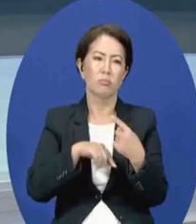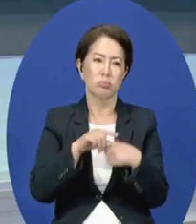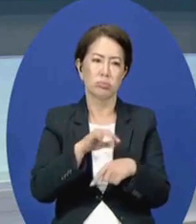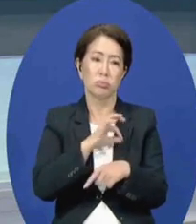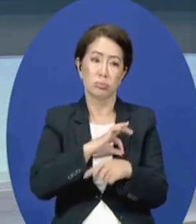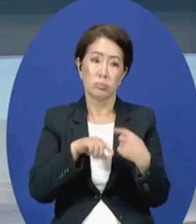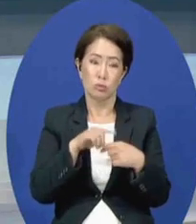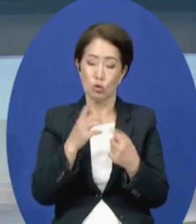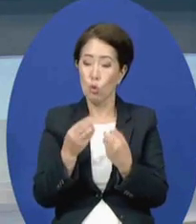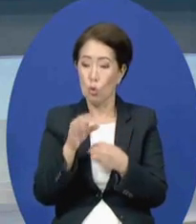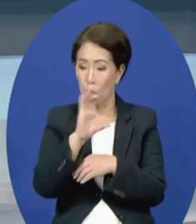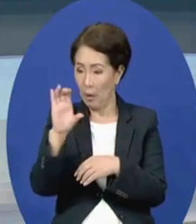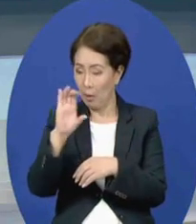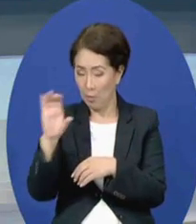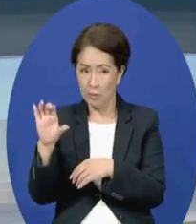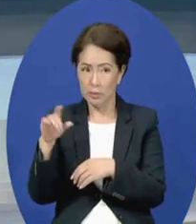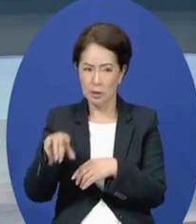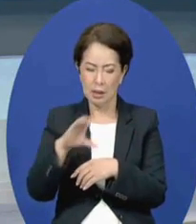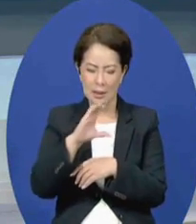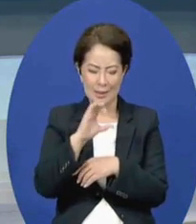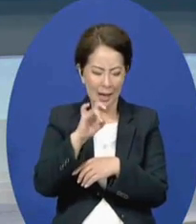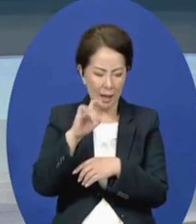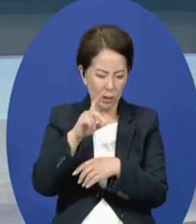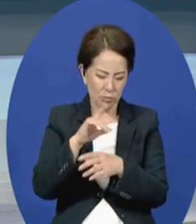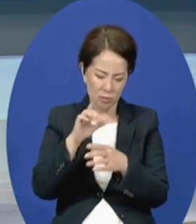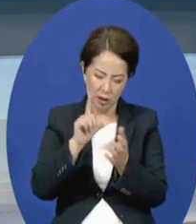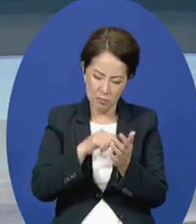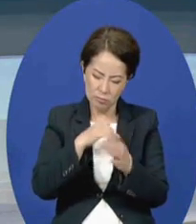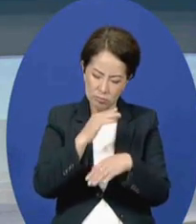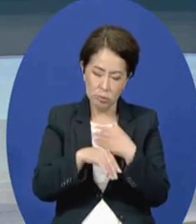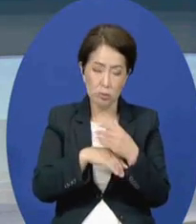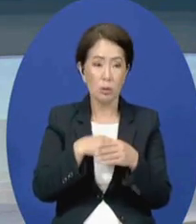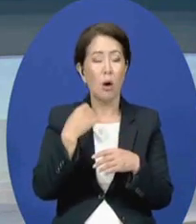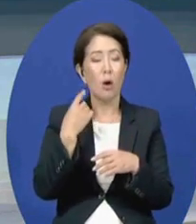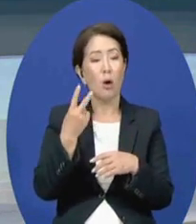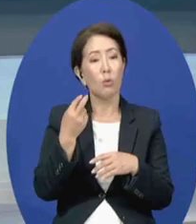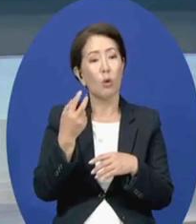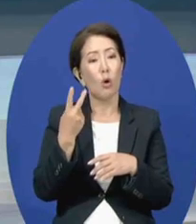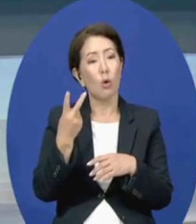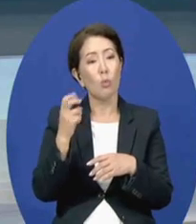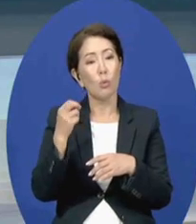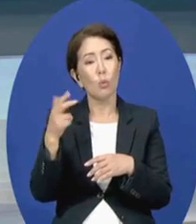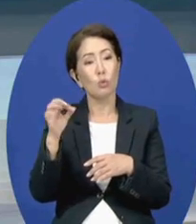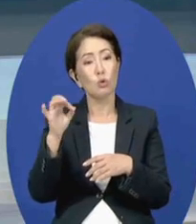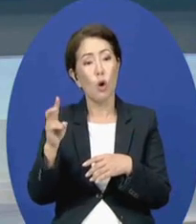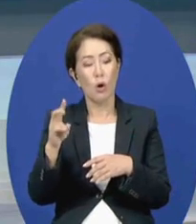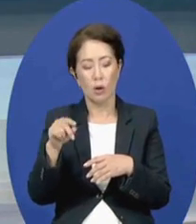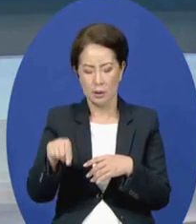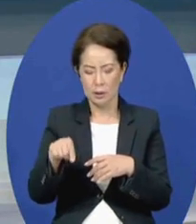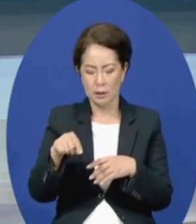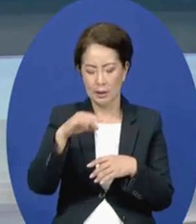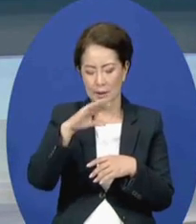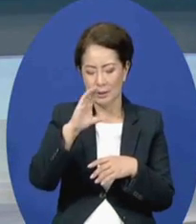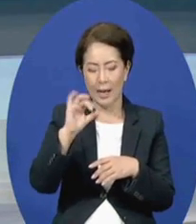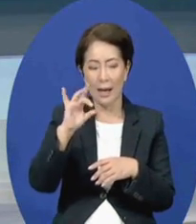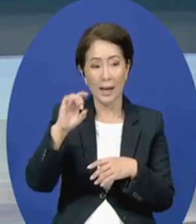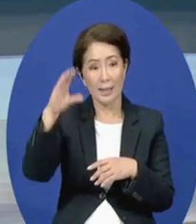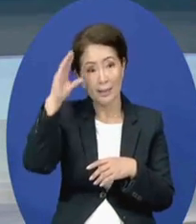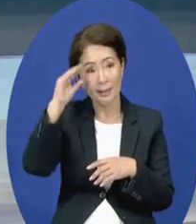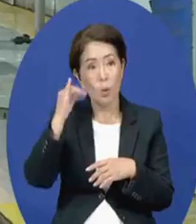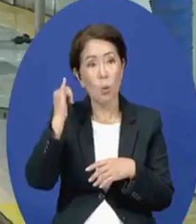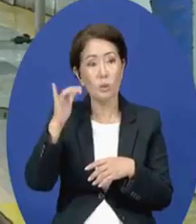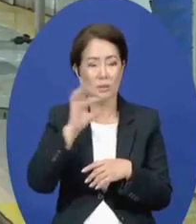усыг хэрэглэдэг салбаруудад саарал усны хэрэглээг бүрэн нэвтрүүлж 2030 он гэхэд нийслэлийн хэмжээнд саарал усны технологиг бүрэн шийдэх зорилтыг тавьжээ.